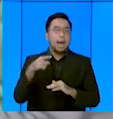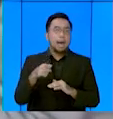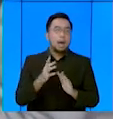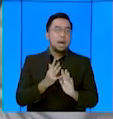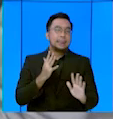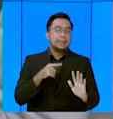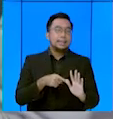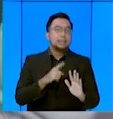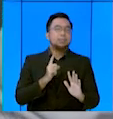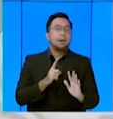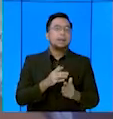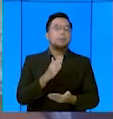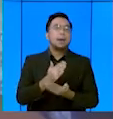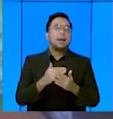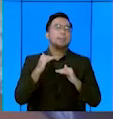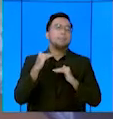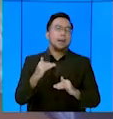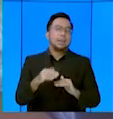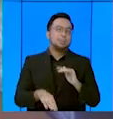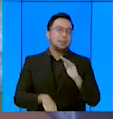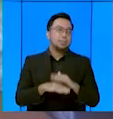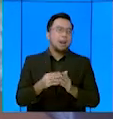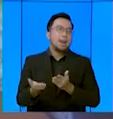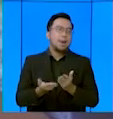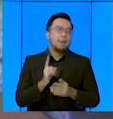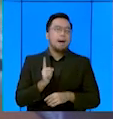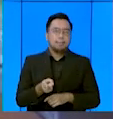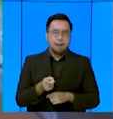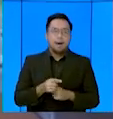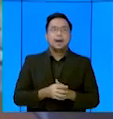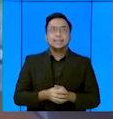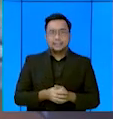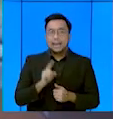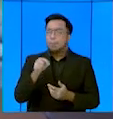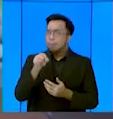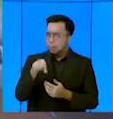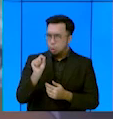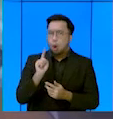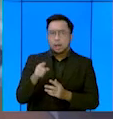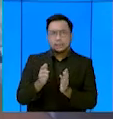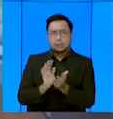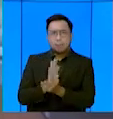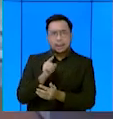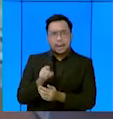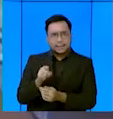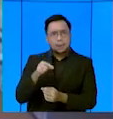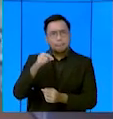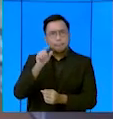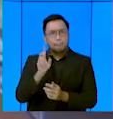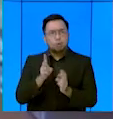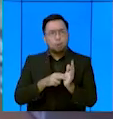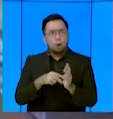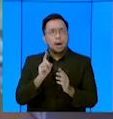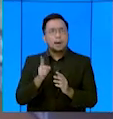memiliki kuota perharinya. Tempat dia mau berobat sudah habis kuotanya, sudah habis semua